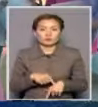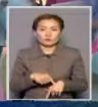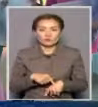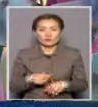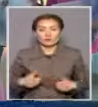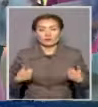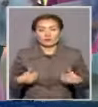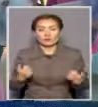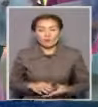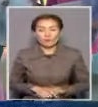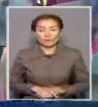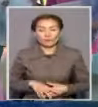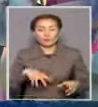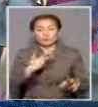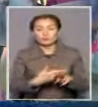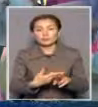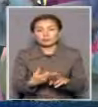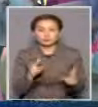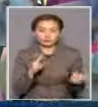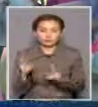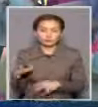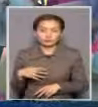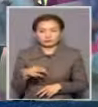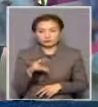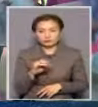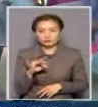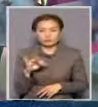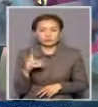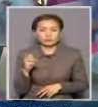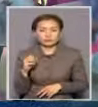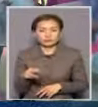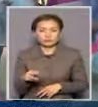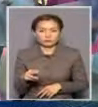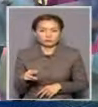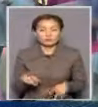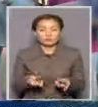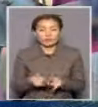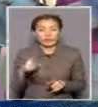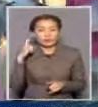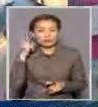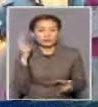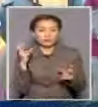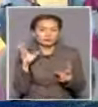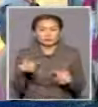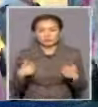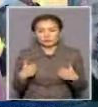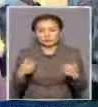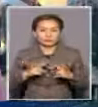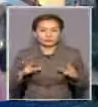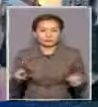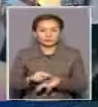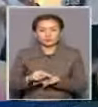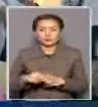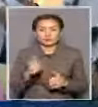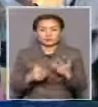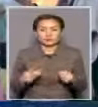көрсетпеу керек біз. Ол қыз Перизат дейтін, естейтін бала сияқты сахнада билеу керек. Сол үшін тырысамыз. Күнде